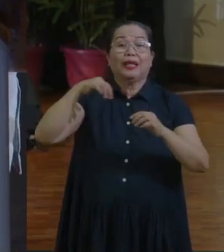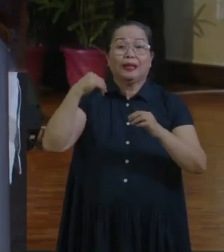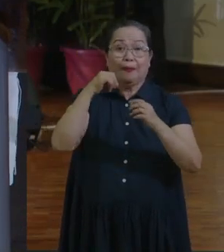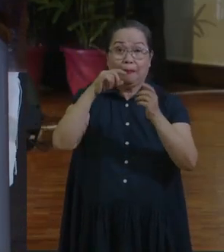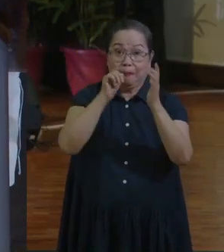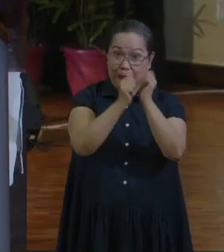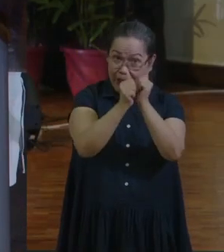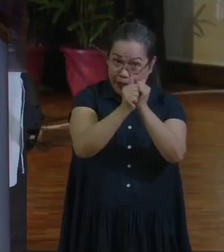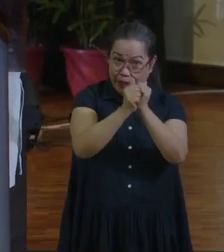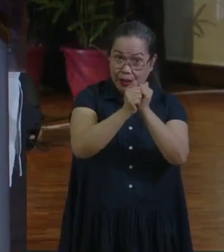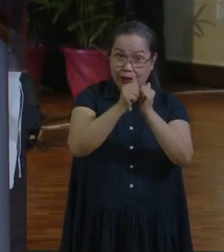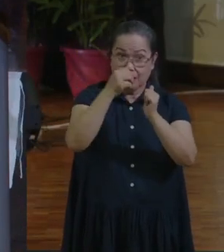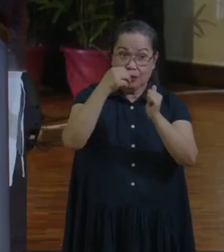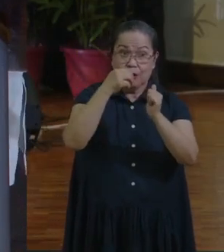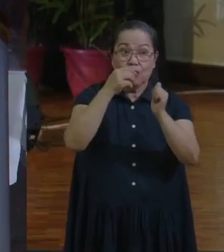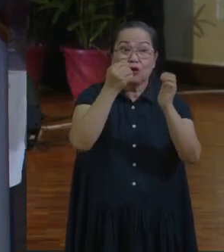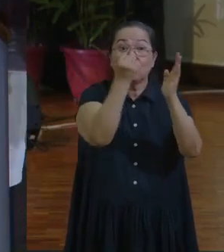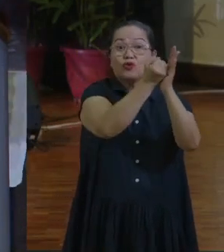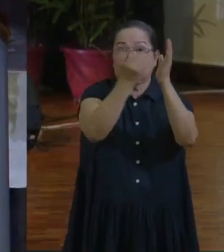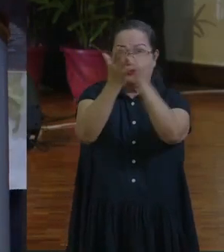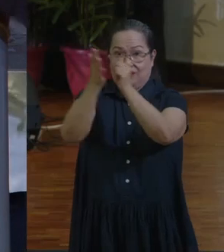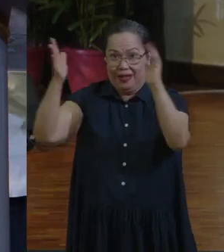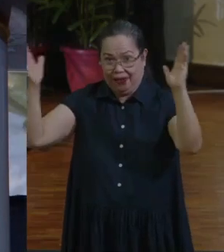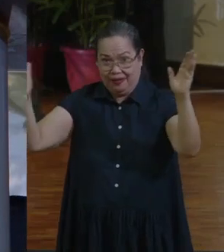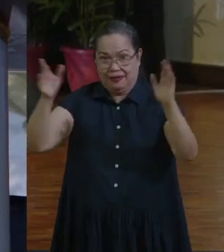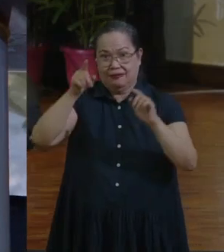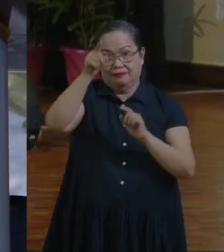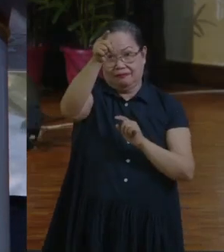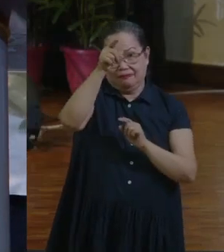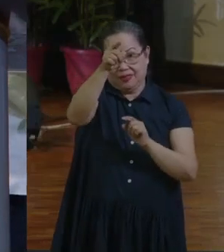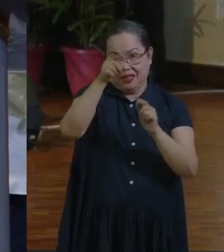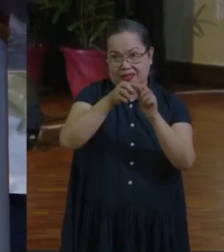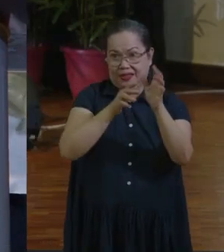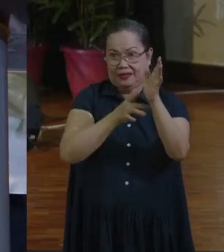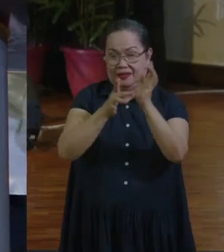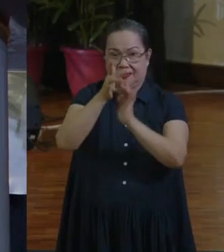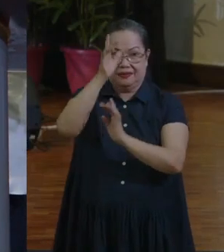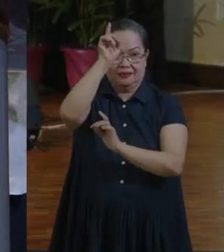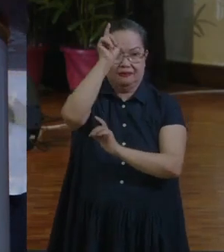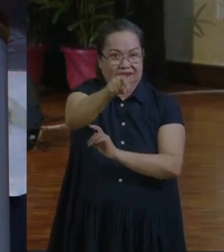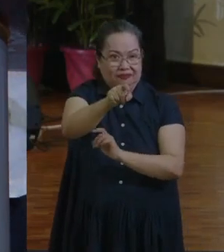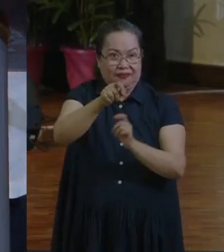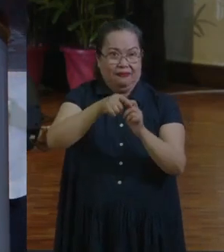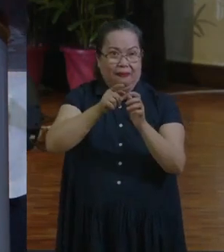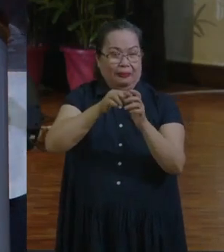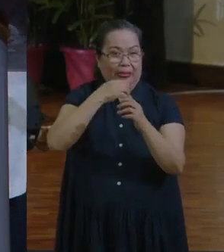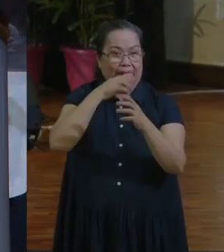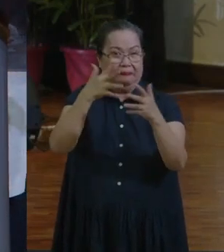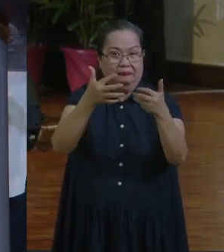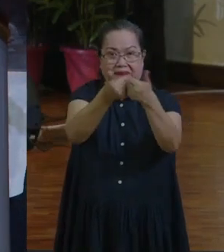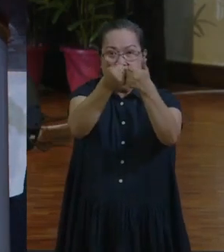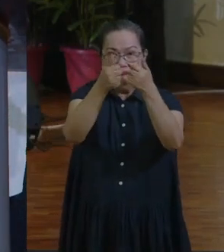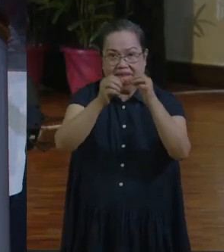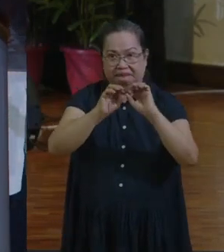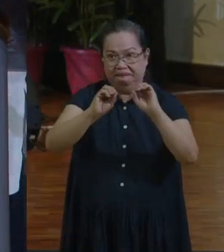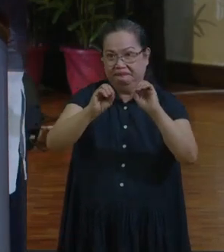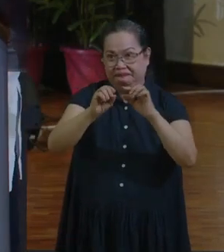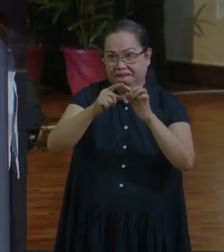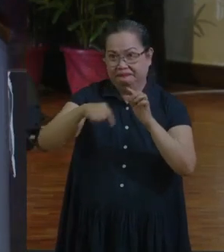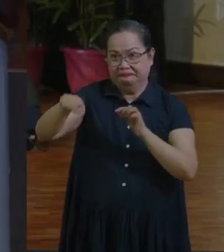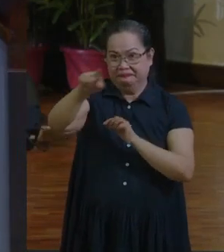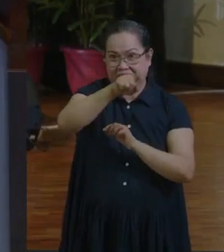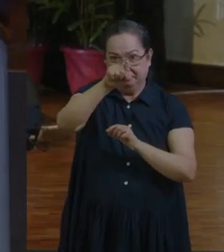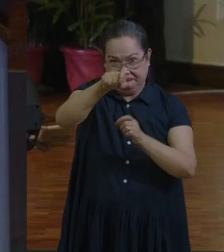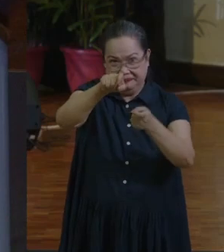Natisod sila sa kanyang abang katauhan at mapaghimok na pagtuturo na dapat